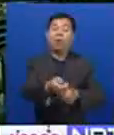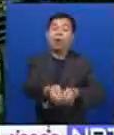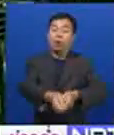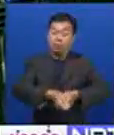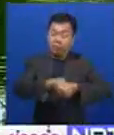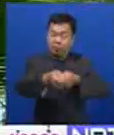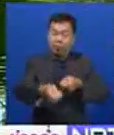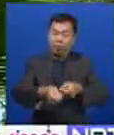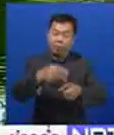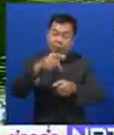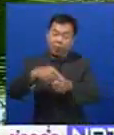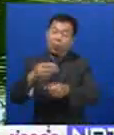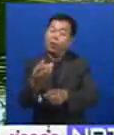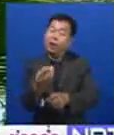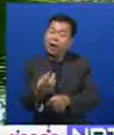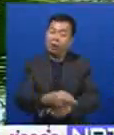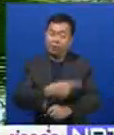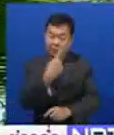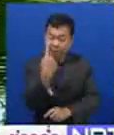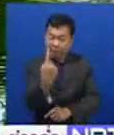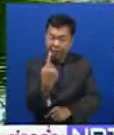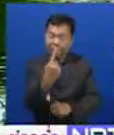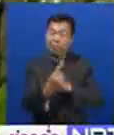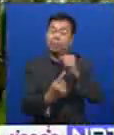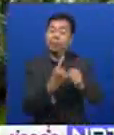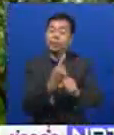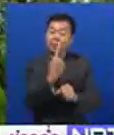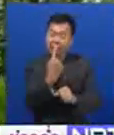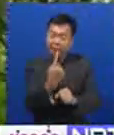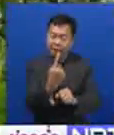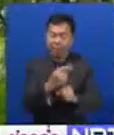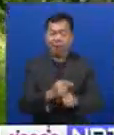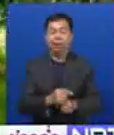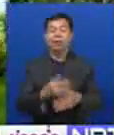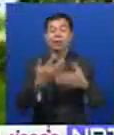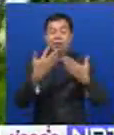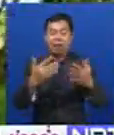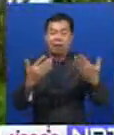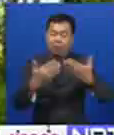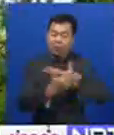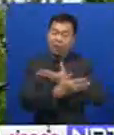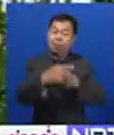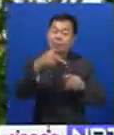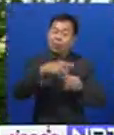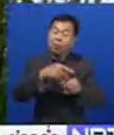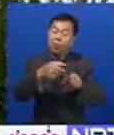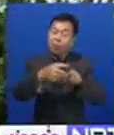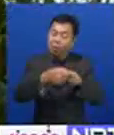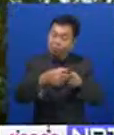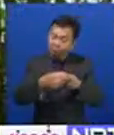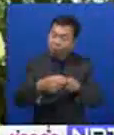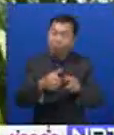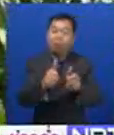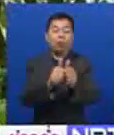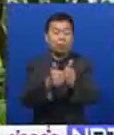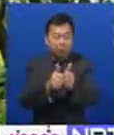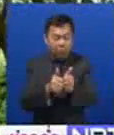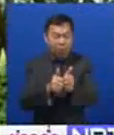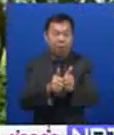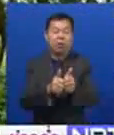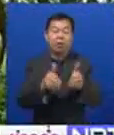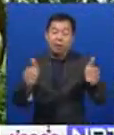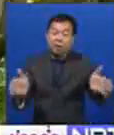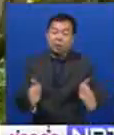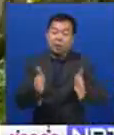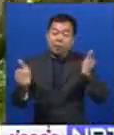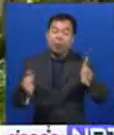หนึ่งครั้งและปลูกพืชที่เป็นที่ต้องการของตลาดเช่นข้าวโพดและพืชตระกูลถั่วรวมทั้งส่งเสริมและสนับสนุนความมั่นคงด้าน